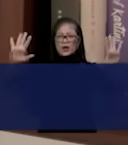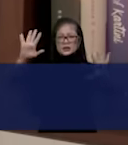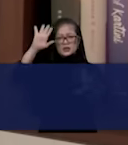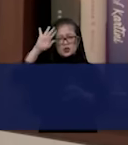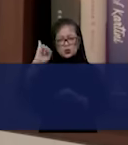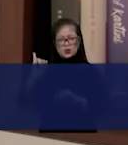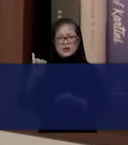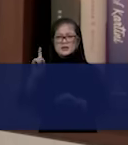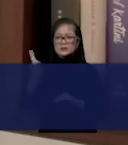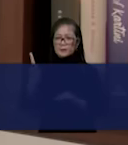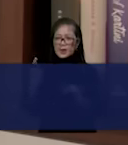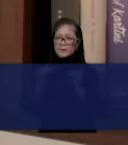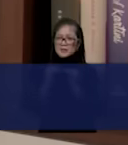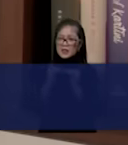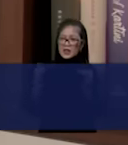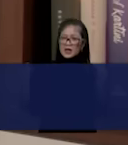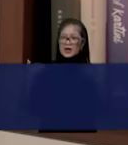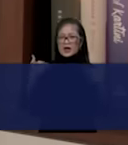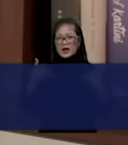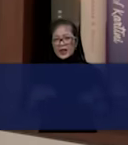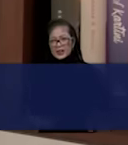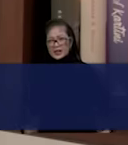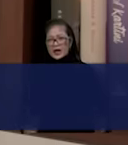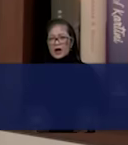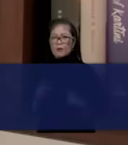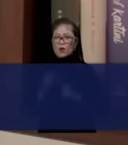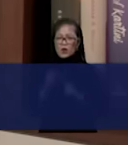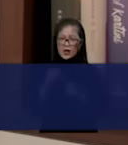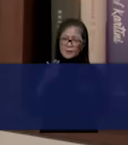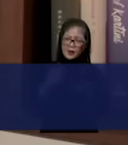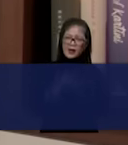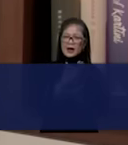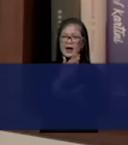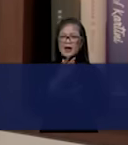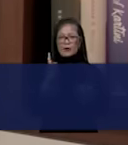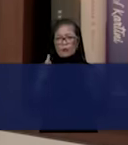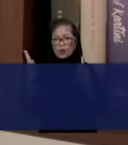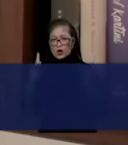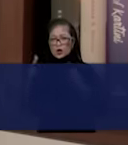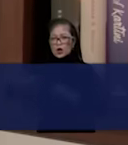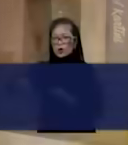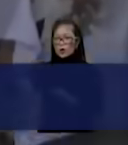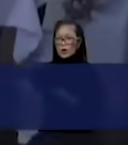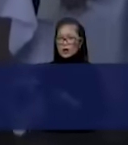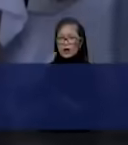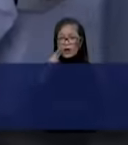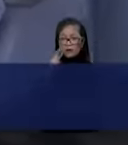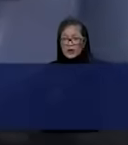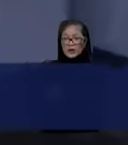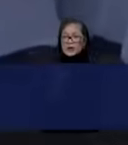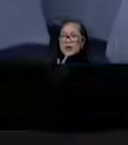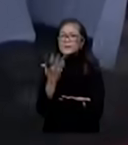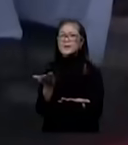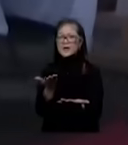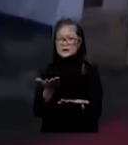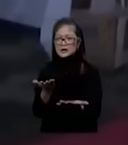standar etik dan moral. Dan kalangan menilai politik dinasti ini menjadi realitas politik yang wajar. Dinasti